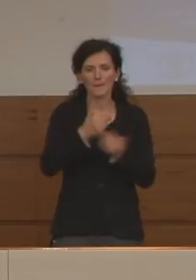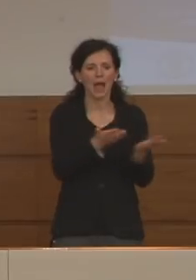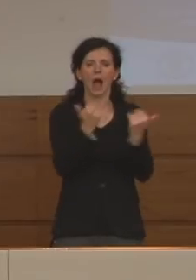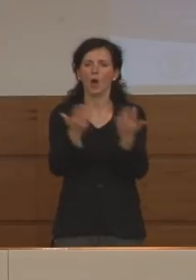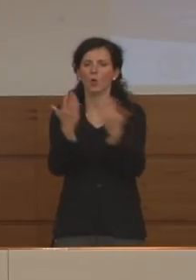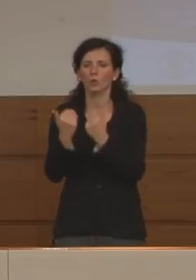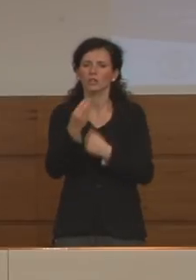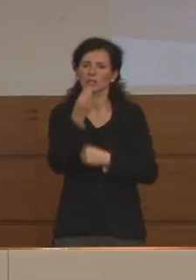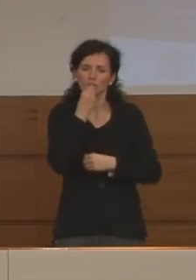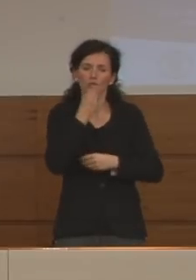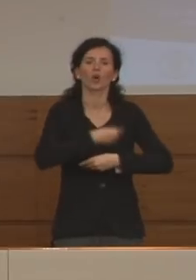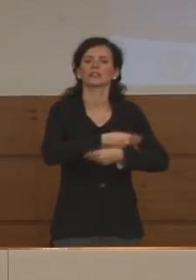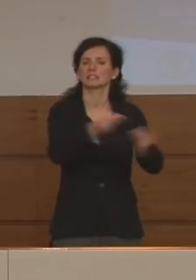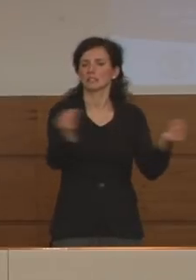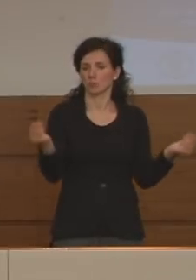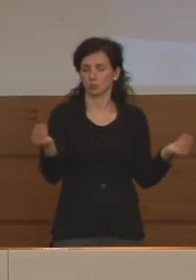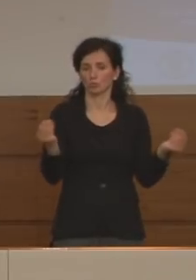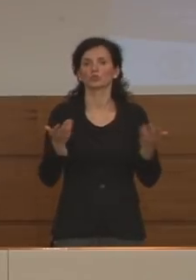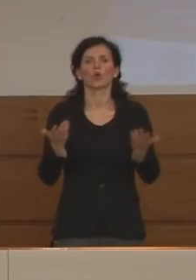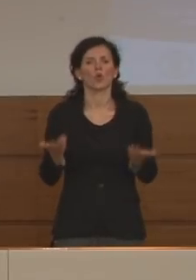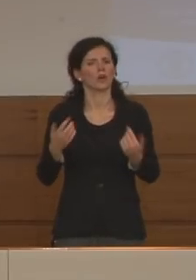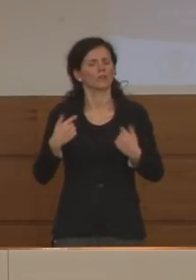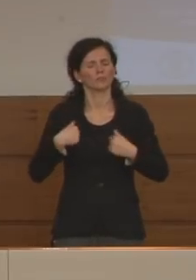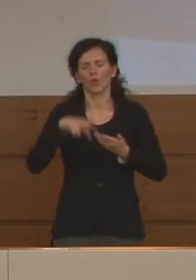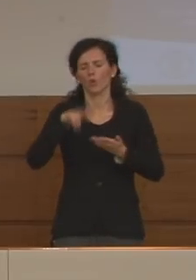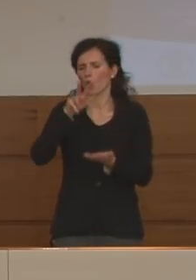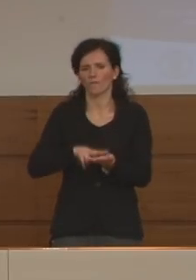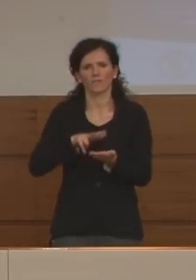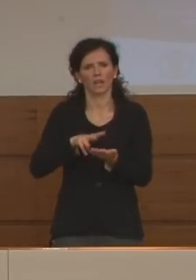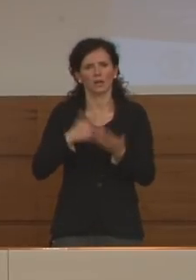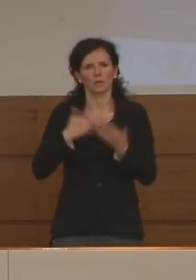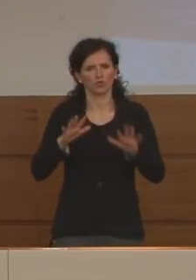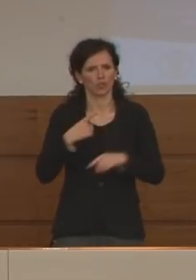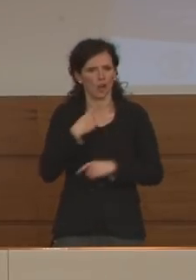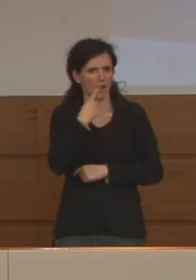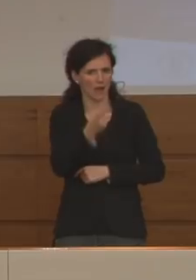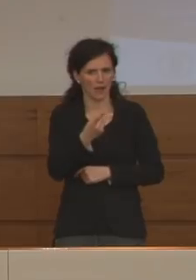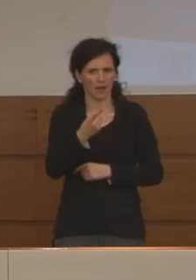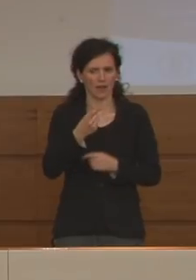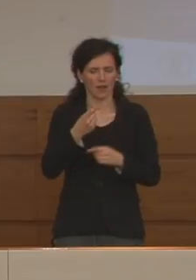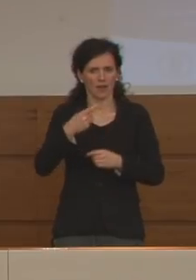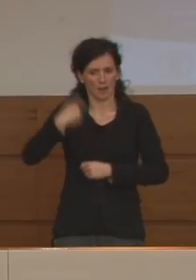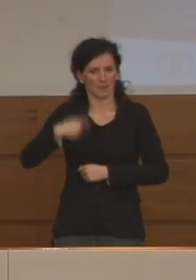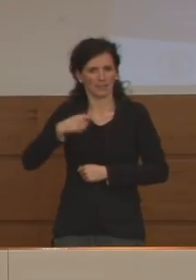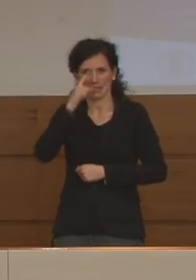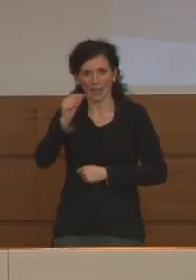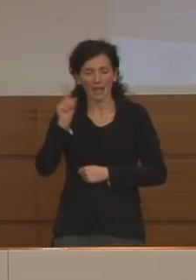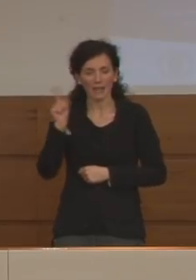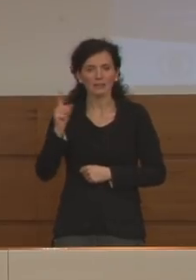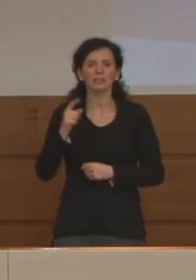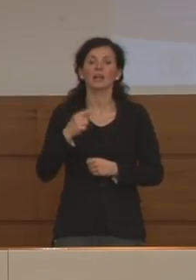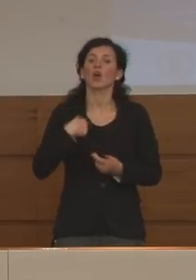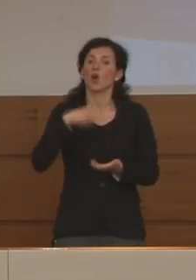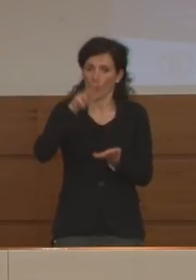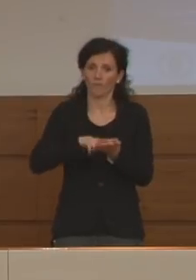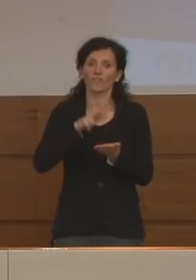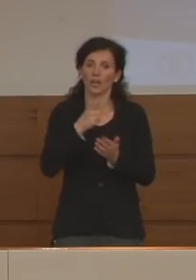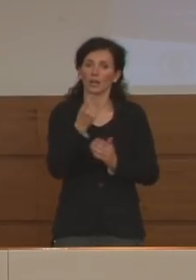la distribuzione quindi confermo quello che è stato detto confermo gli importi che sono stati letti e